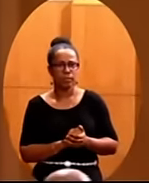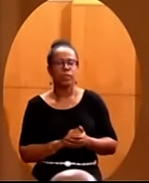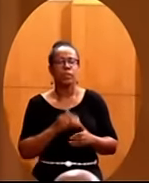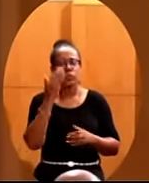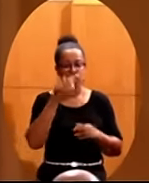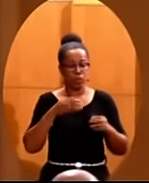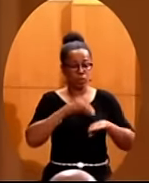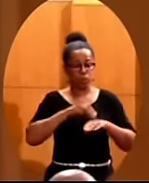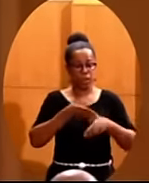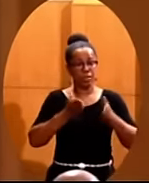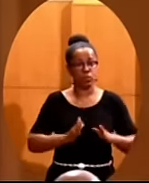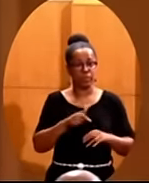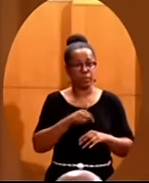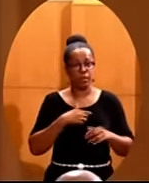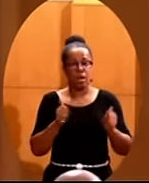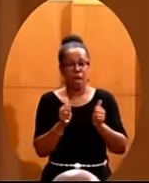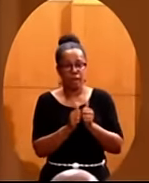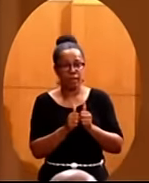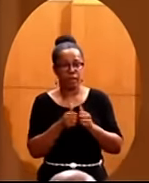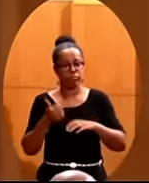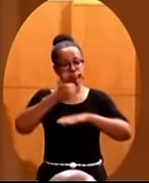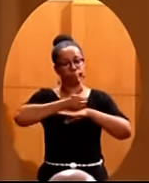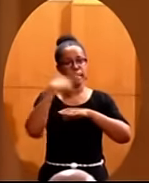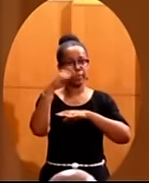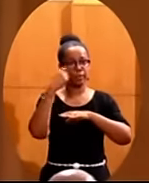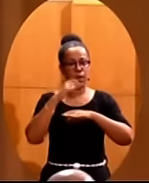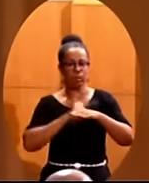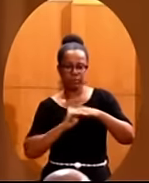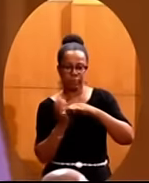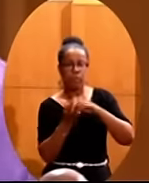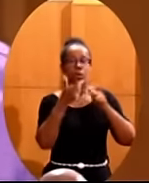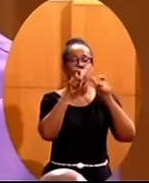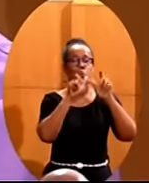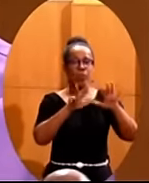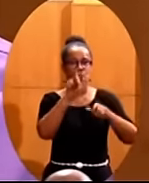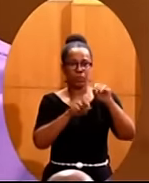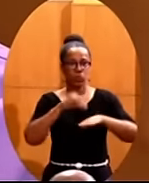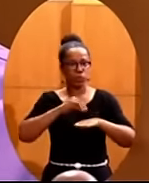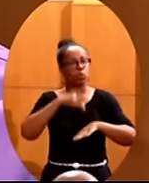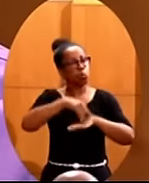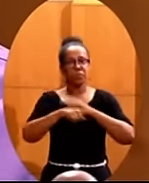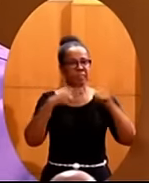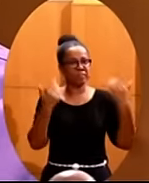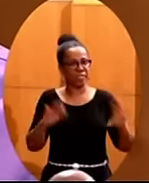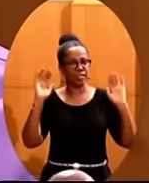conseil exécutif avec à sa tête un président entouré de conseill c'est